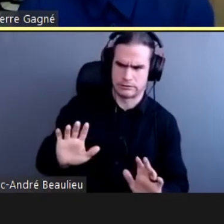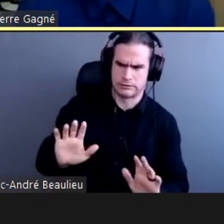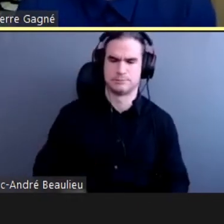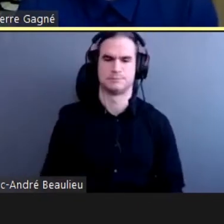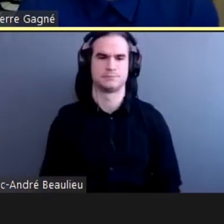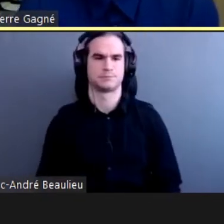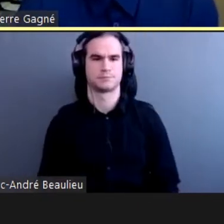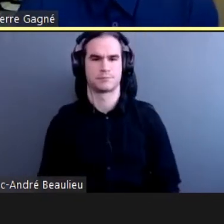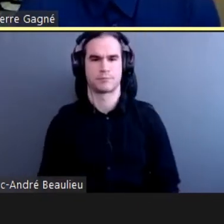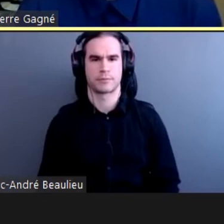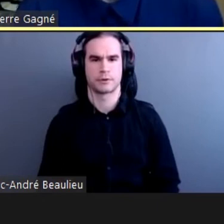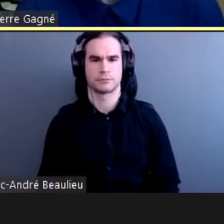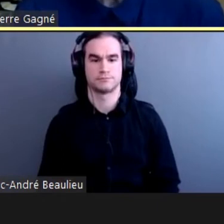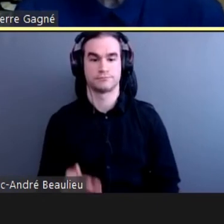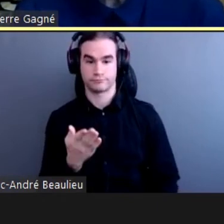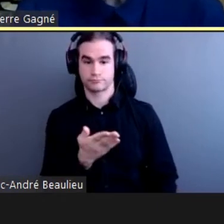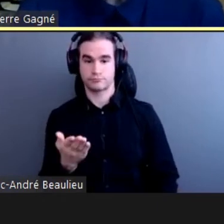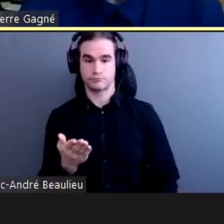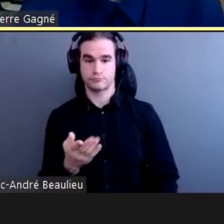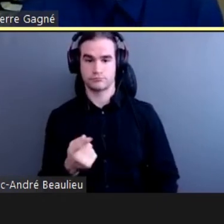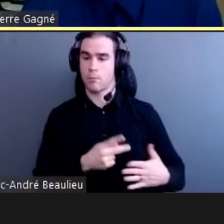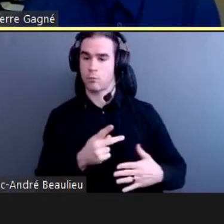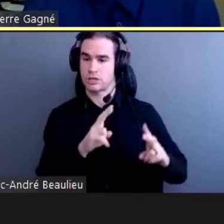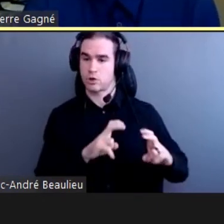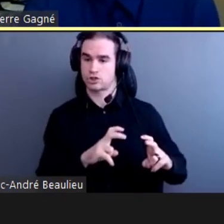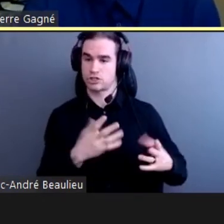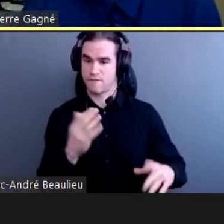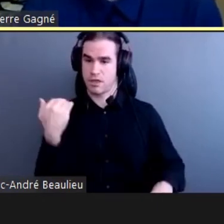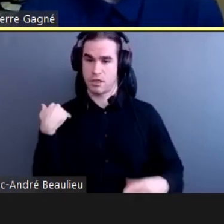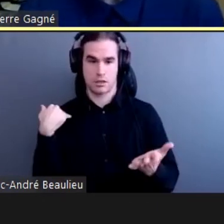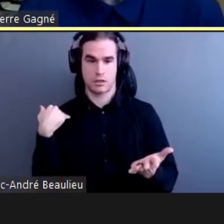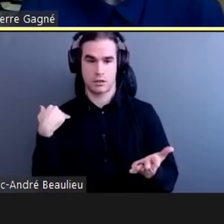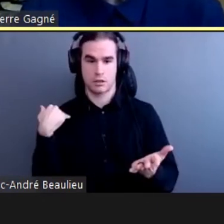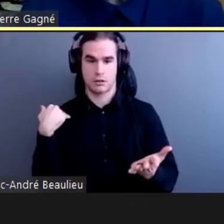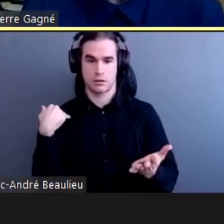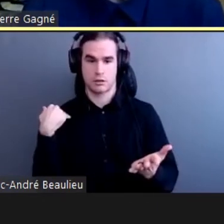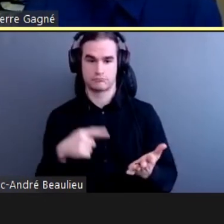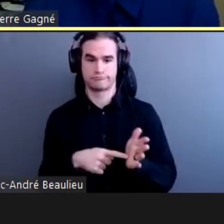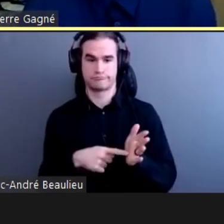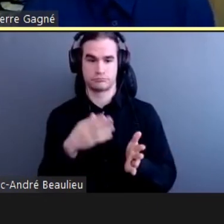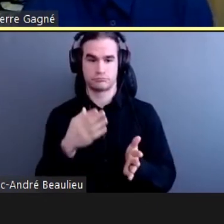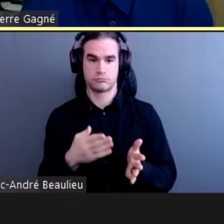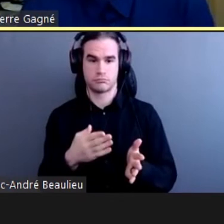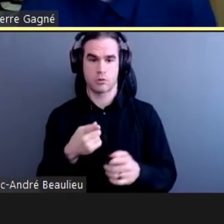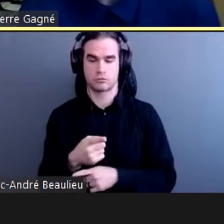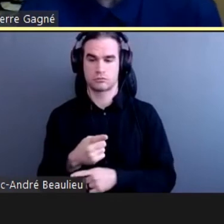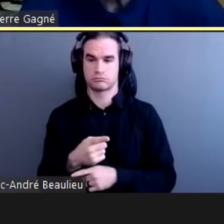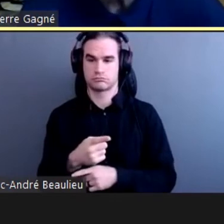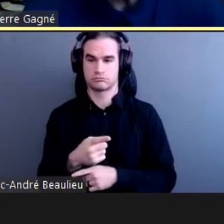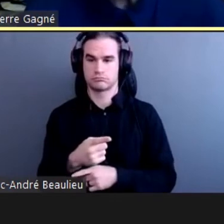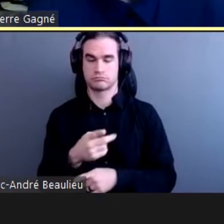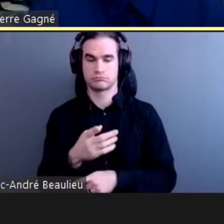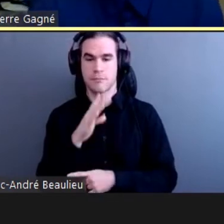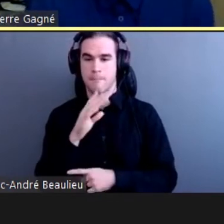diapo. Ça, c'est un projet de recherche qu'on a fait qui, effectivement, démontre l'effet de la parole claire. Et vous allez voir là, sur